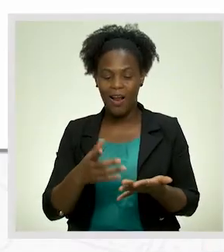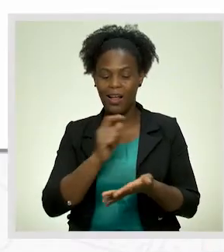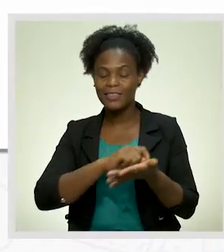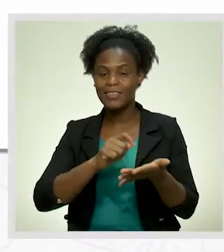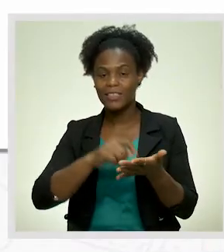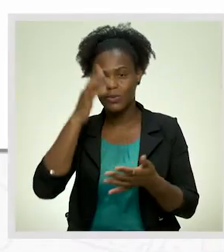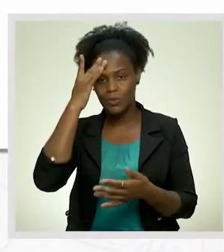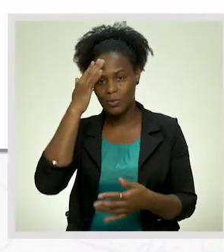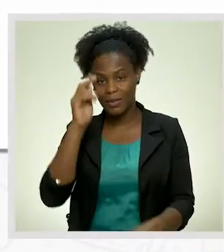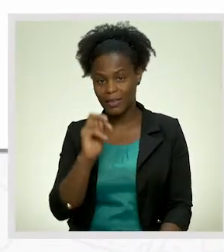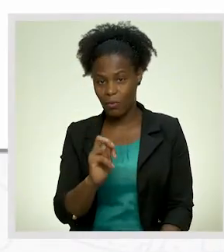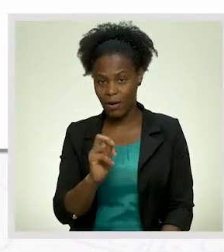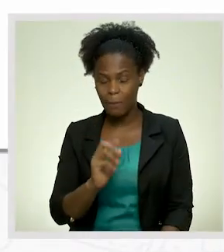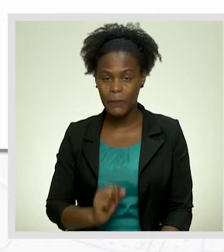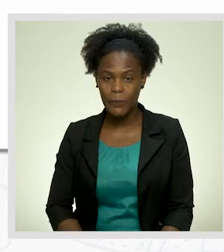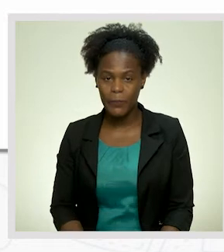L'activité 3.